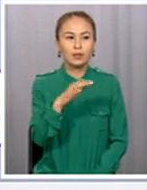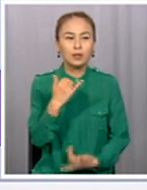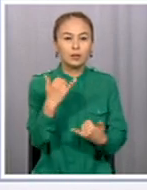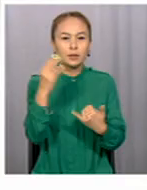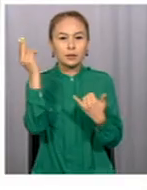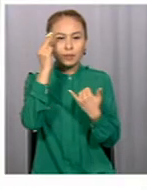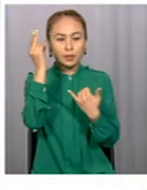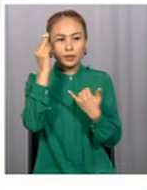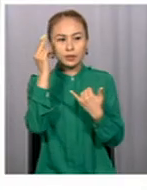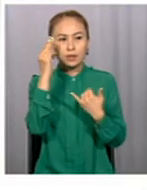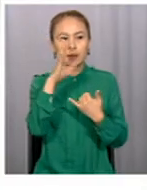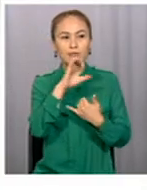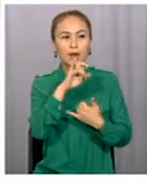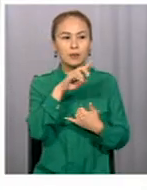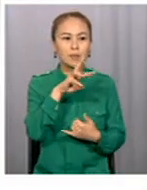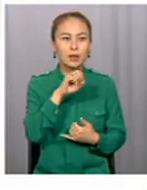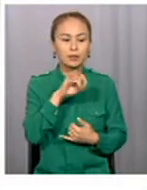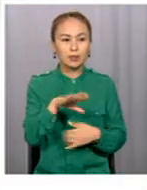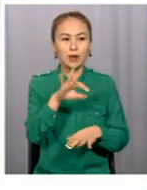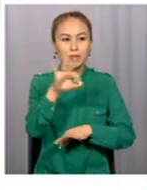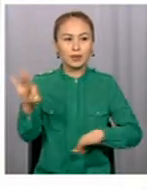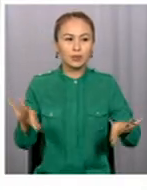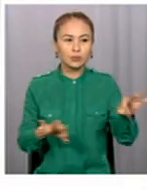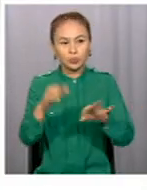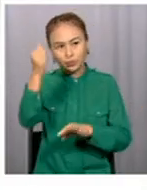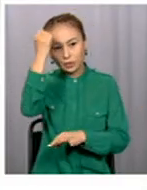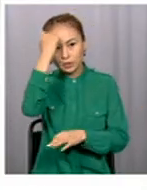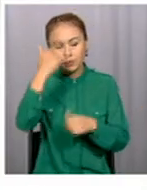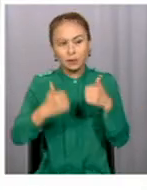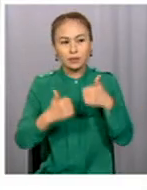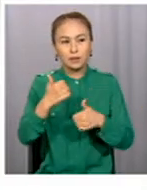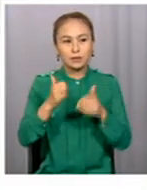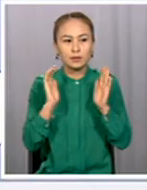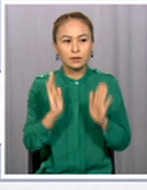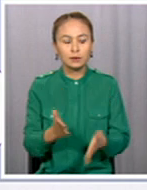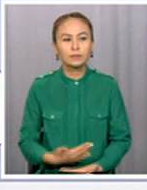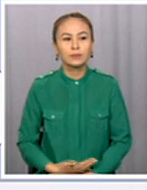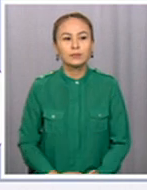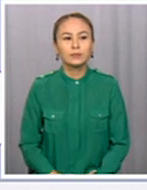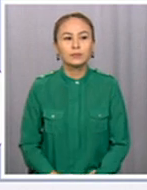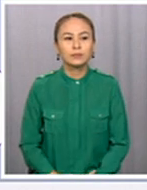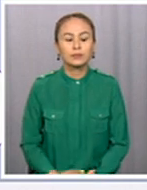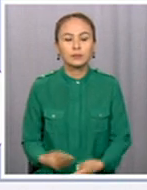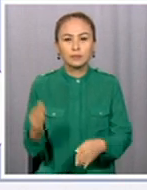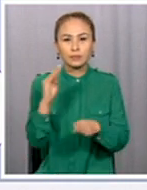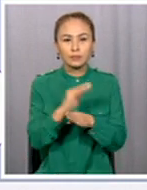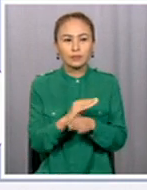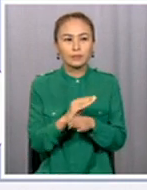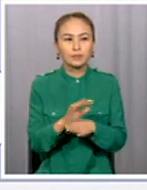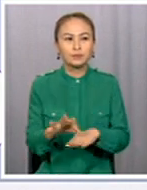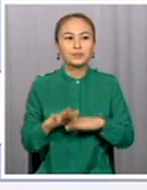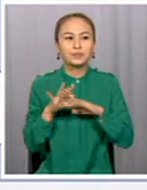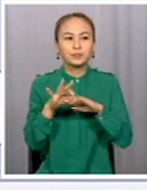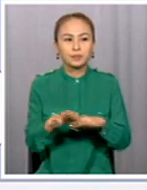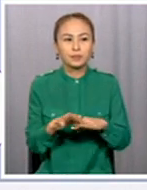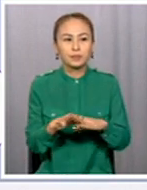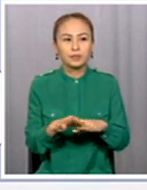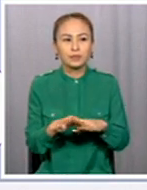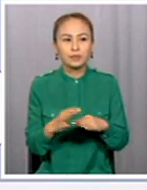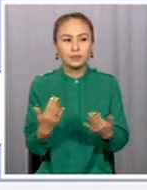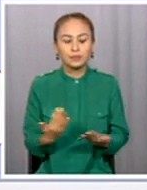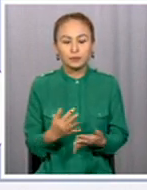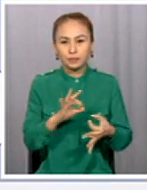Бүгінгі сабақта сарматтардың археологиялық ескерткіштерін салыстырасыздар, және олардың қолданбалы өнер